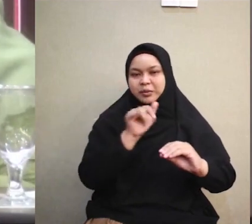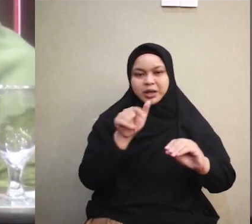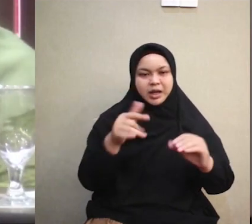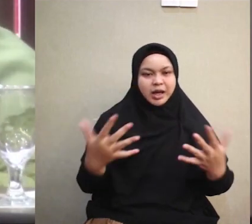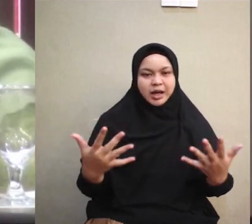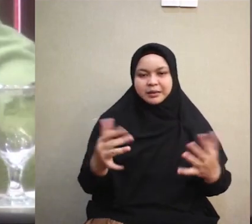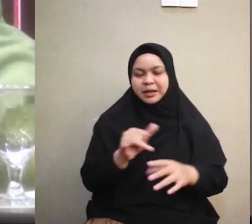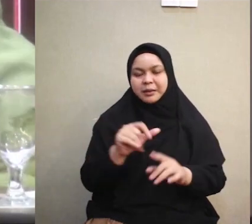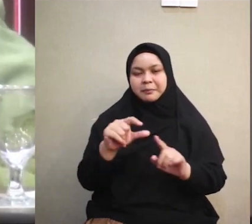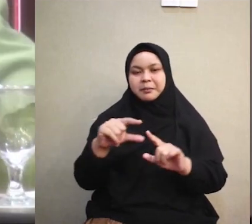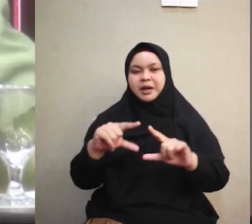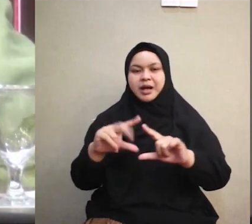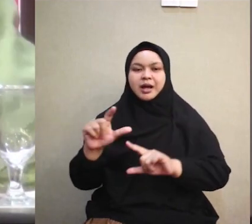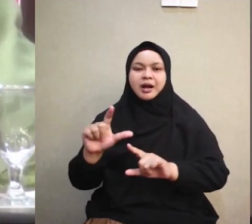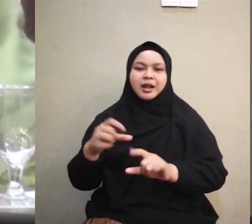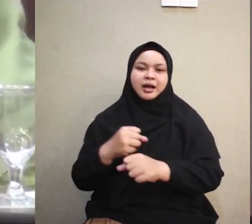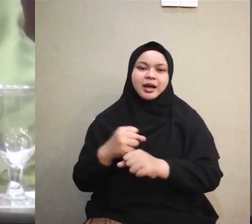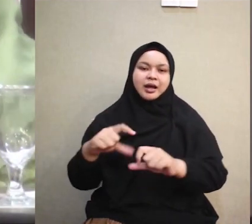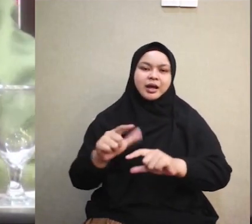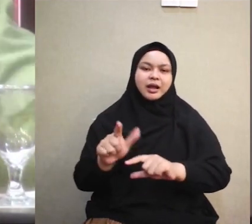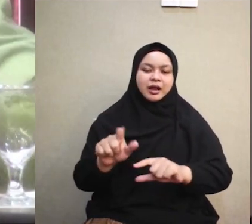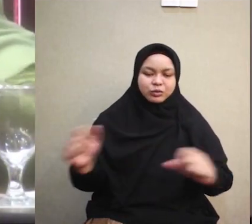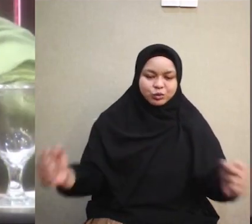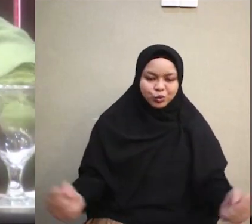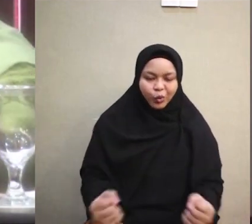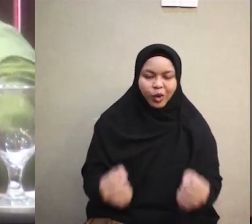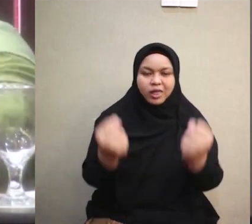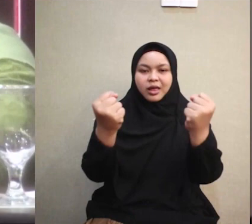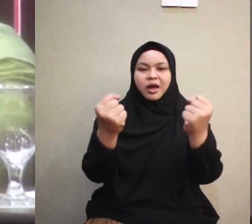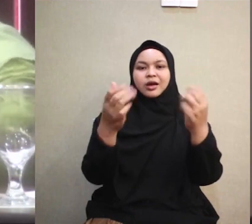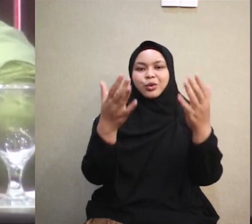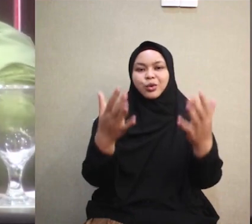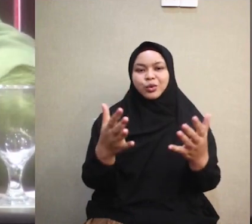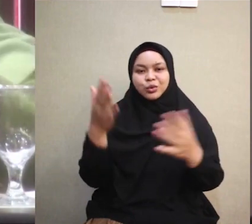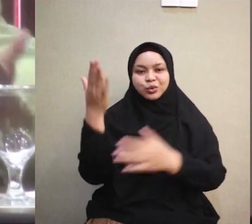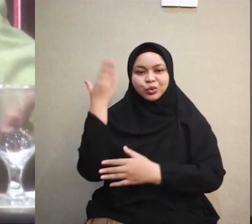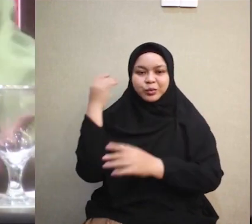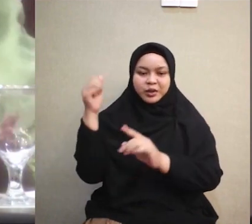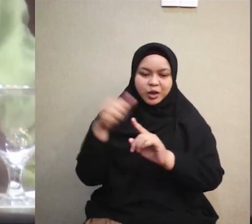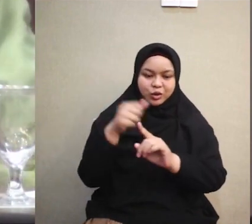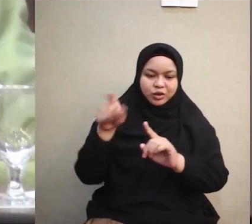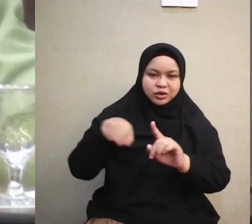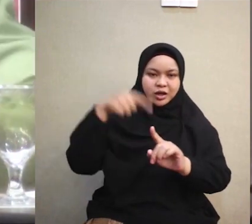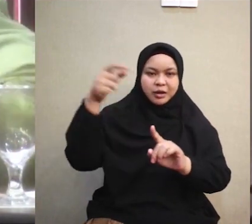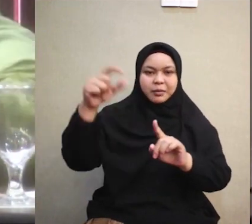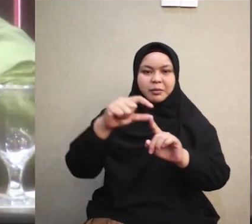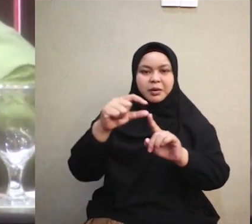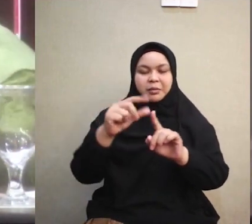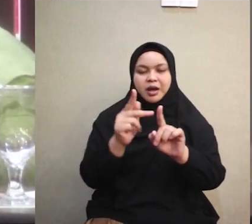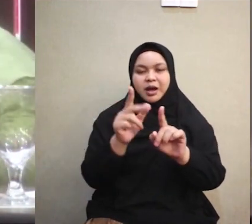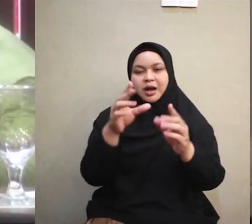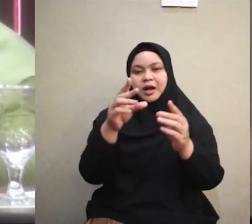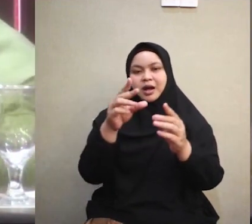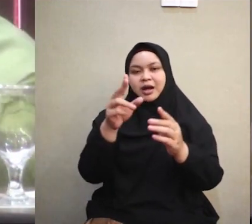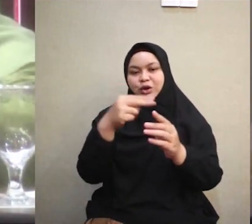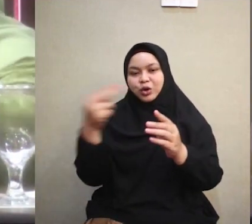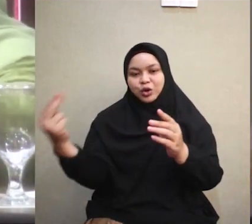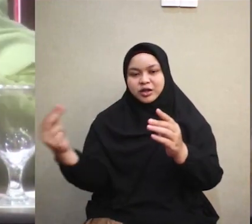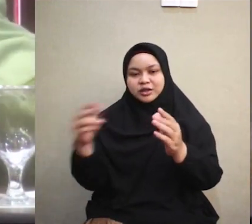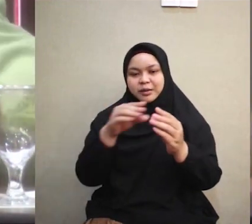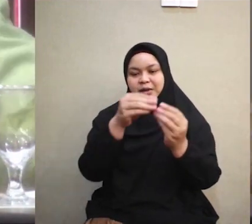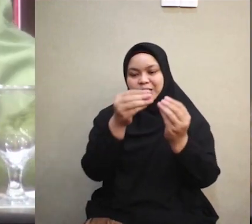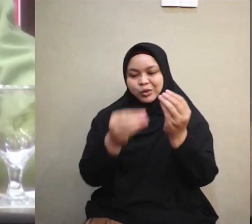penting untuk dikuatkan nah dulu kita mengaku kasih sampai ke pphn sampai turun PP yang kita akan